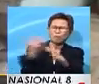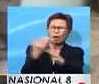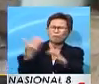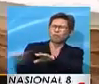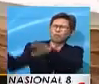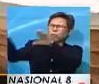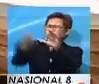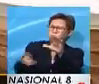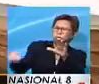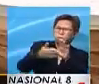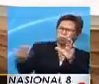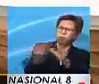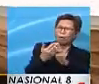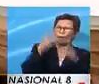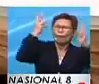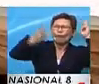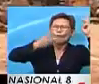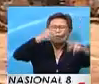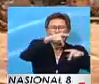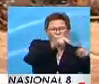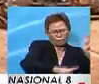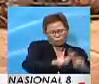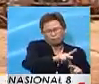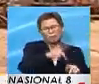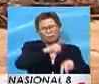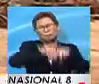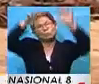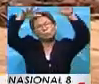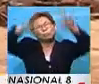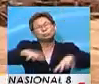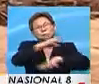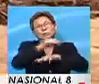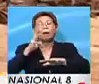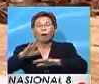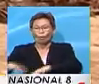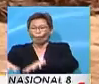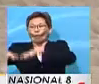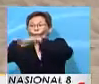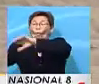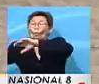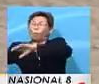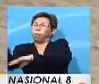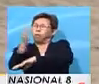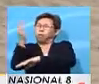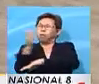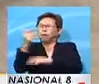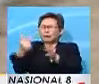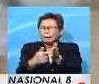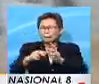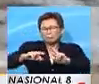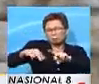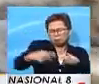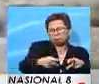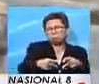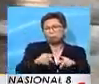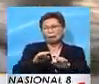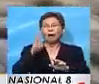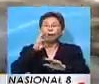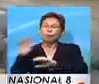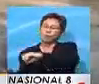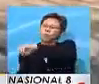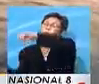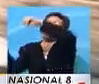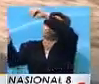penduduk terutama musim tengkuj dan fenomen air pasang dan angin kencang yang kadangkala menyebabkan ketinggian